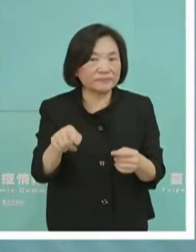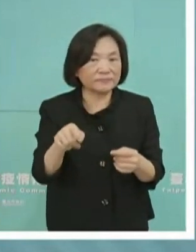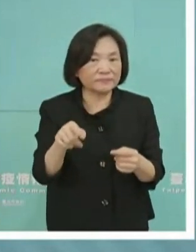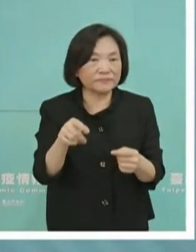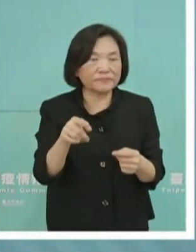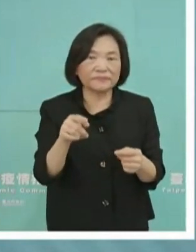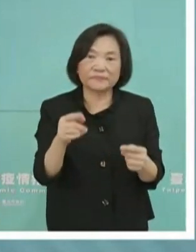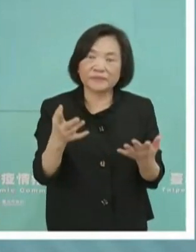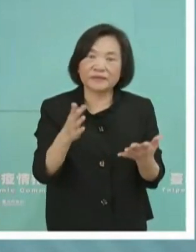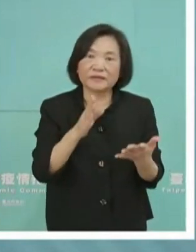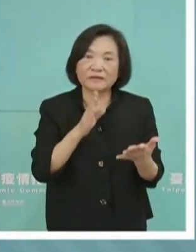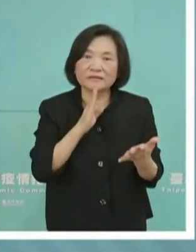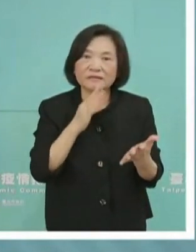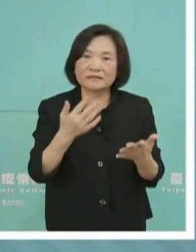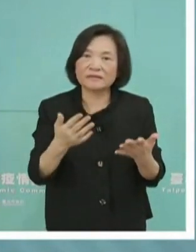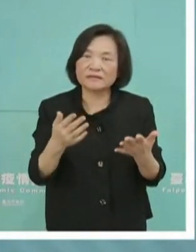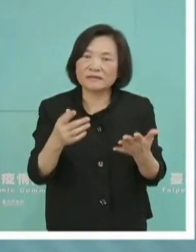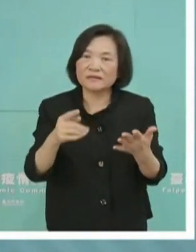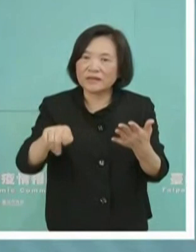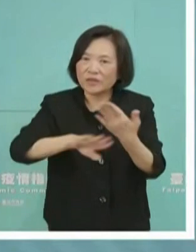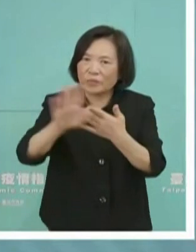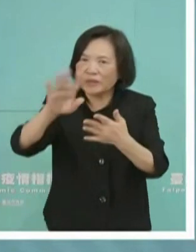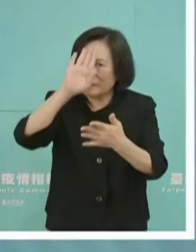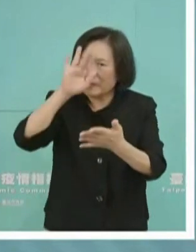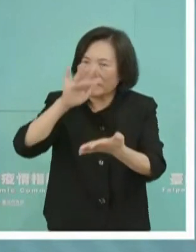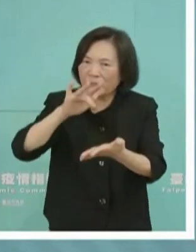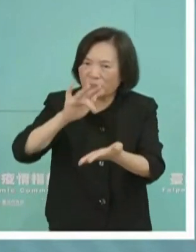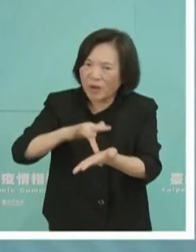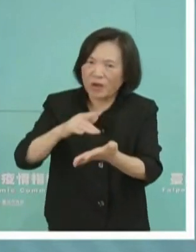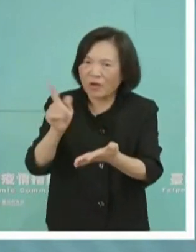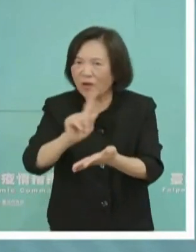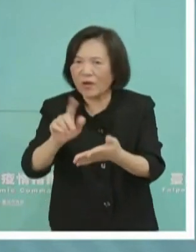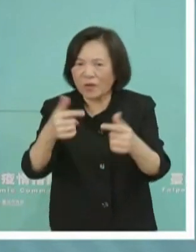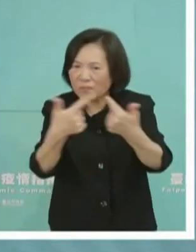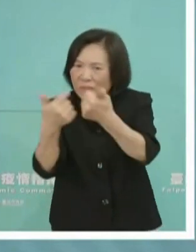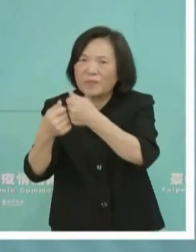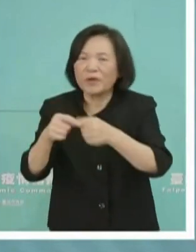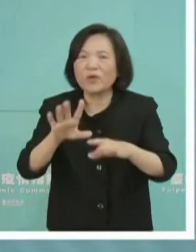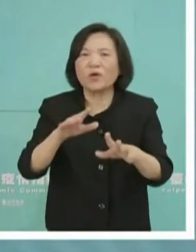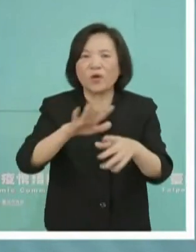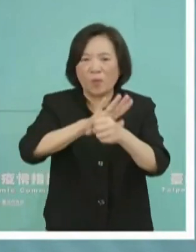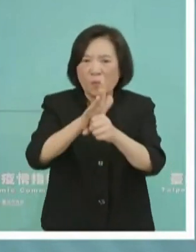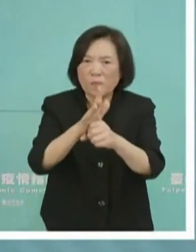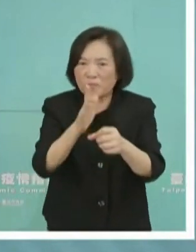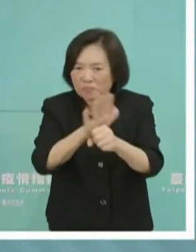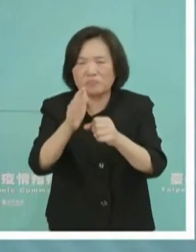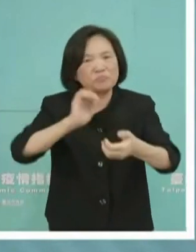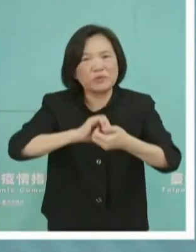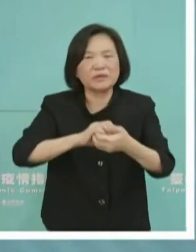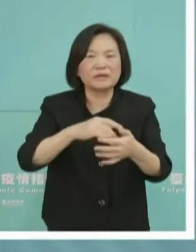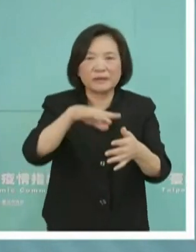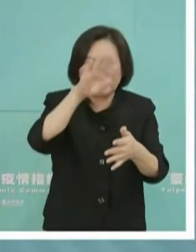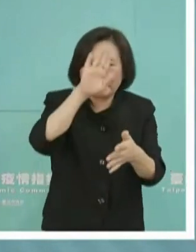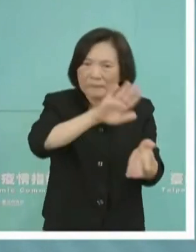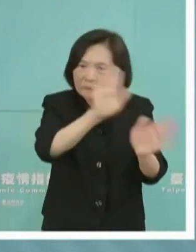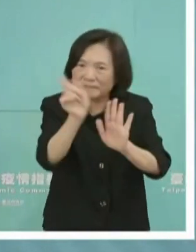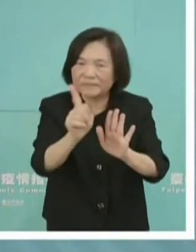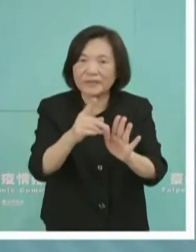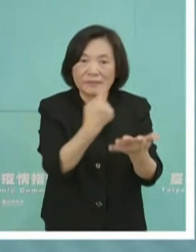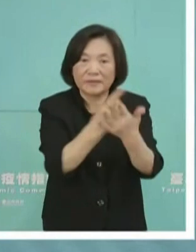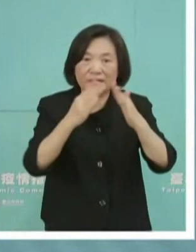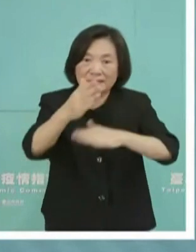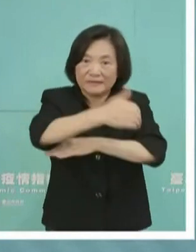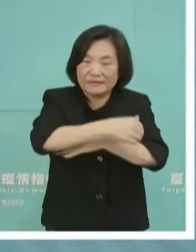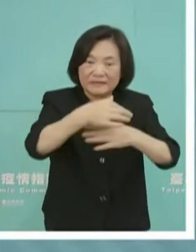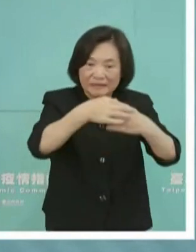就是那个跟那个子宫颈癌有关的疫苗。所以意思就是说，事实上，其实在这一刻，你知道哦。每个县市政府他打疫